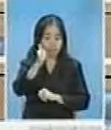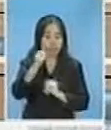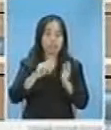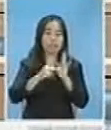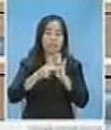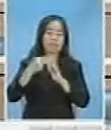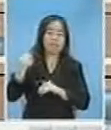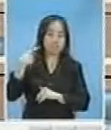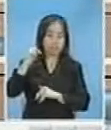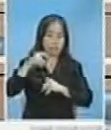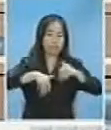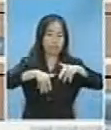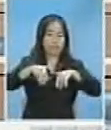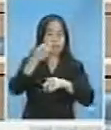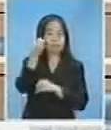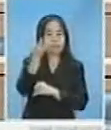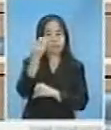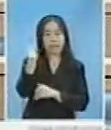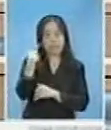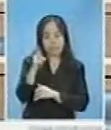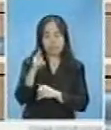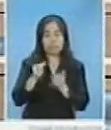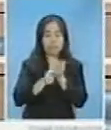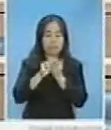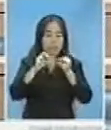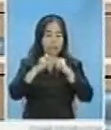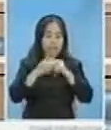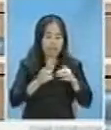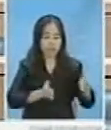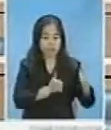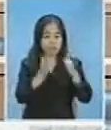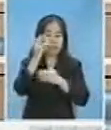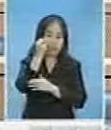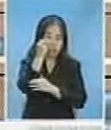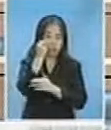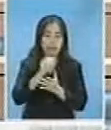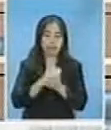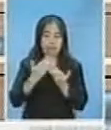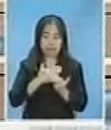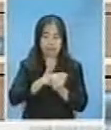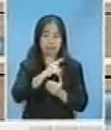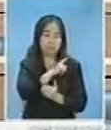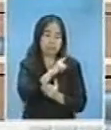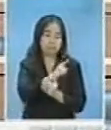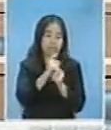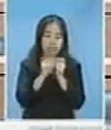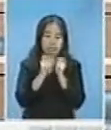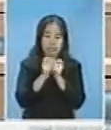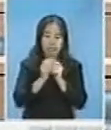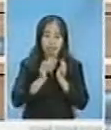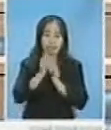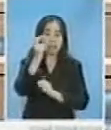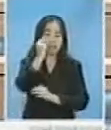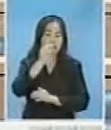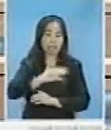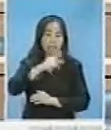นะครับนั่นคือแก้ปัญหาเรื่องคลองในฐานะผมเป็น อนุกรรมาธิการเรื่องน้ำนะครับของสภาผู้แทนราษฎรได้ล